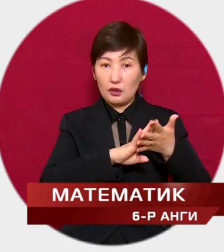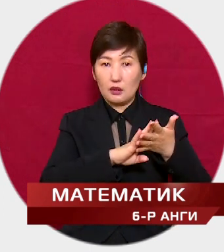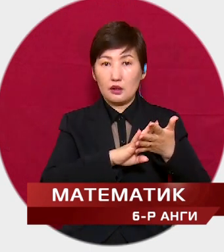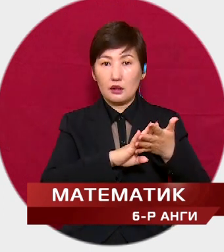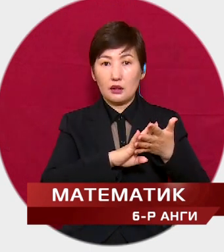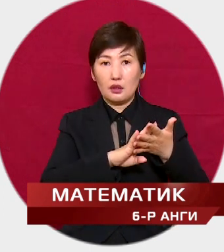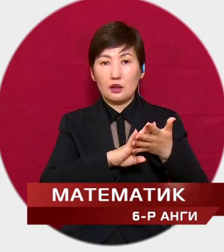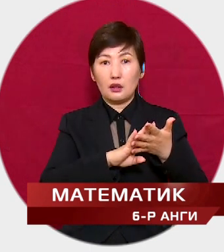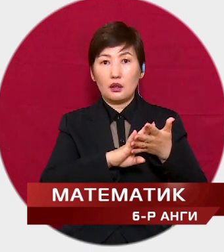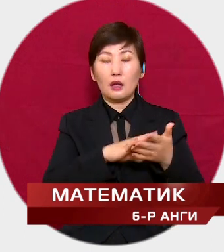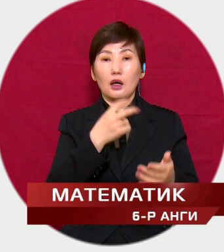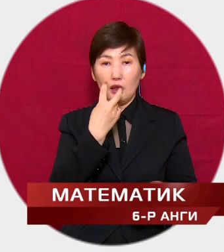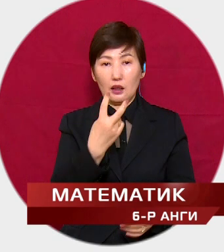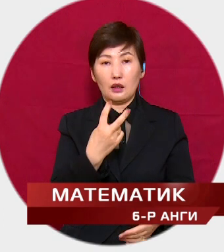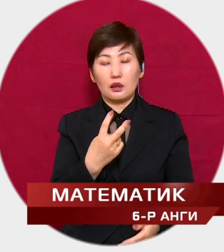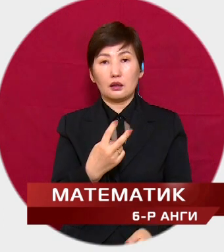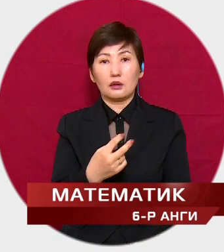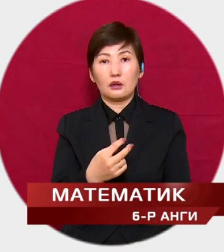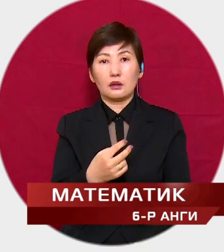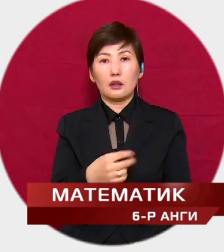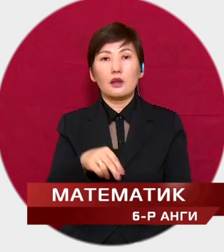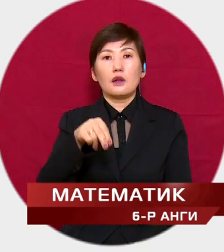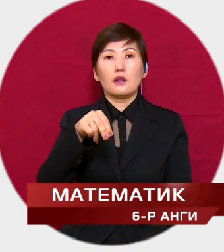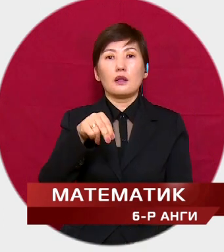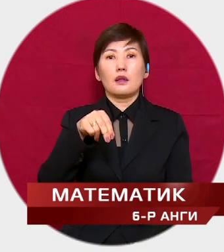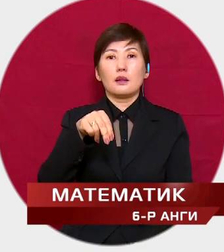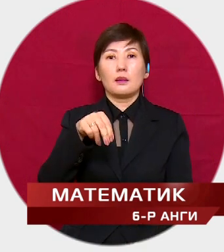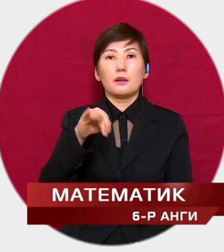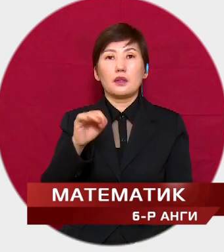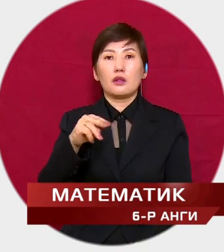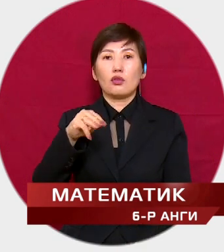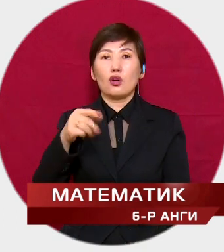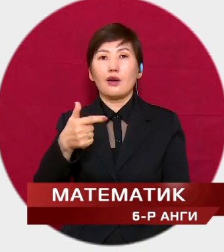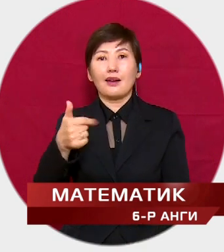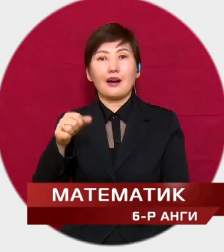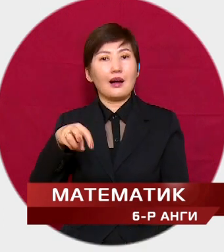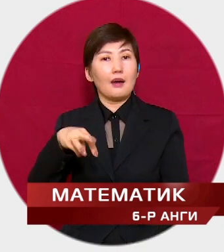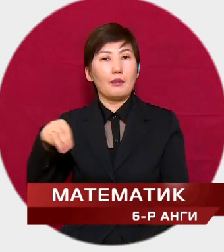тавтамжийн хүснэгтээс хүснэгтийг хараад пифтограммаар илэрхийлэх тухай энэ